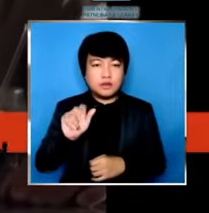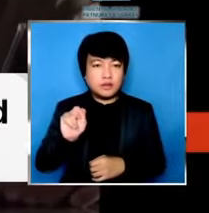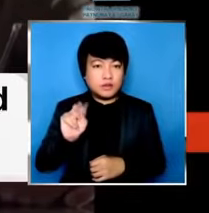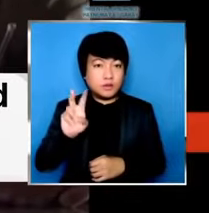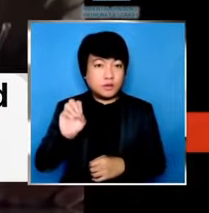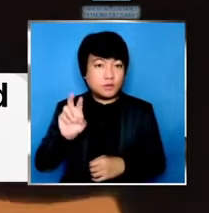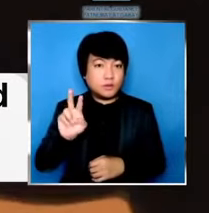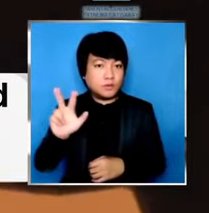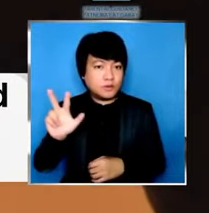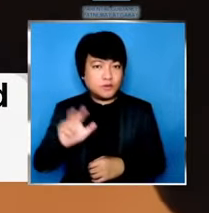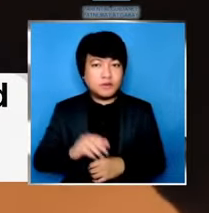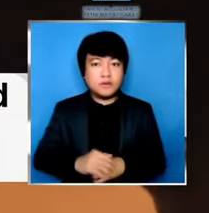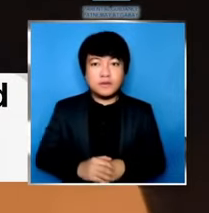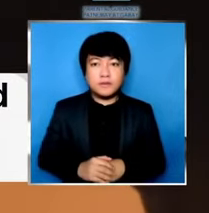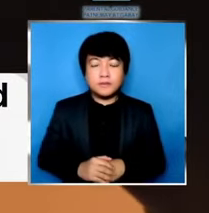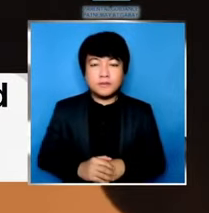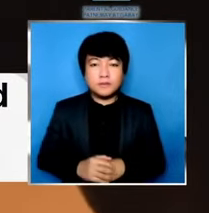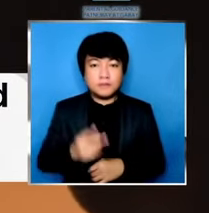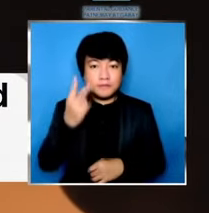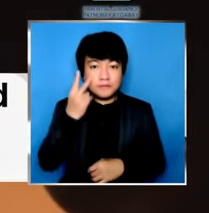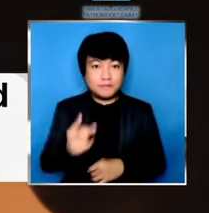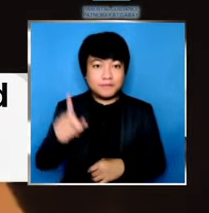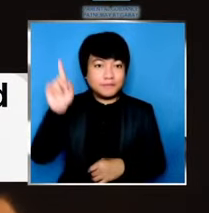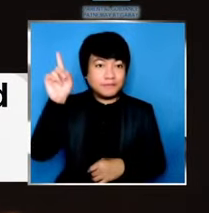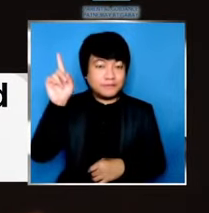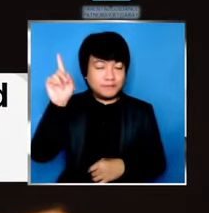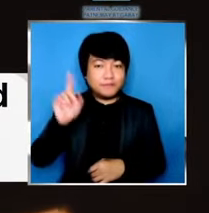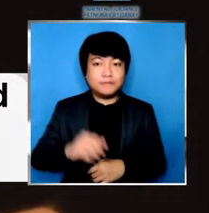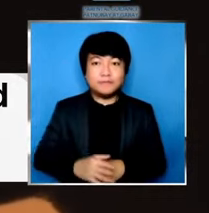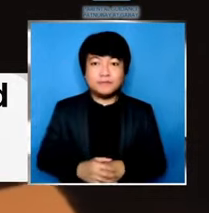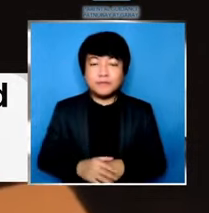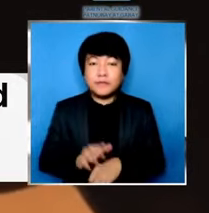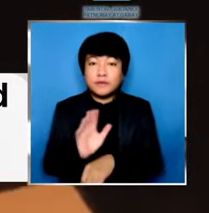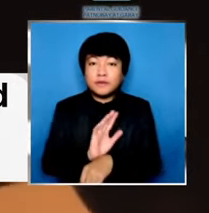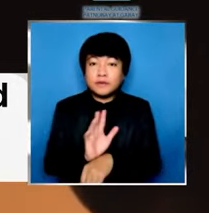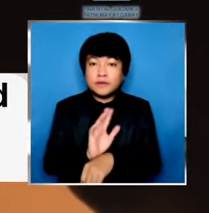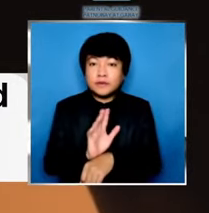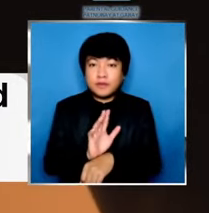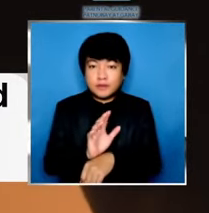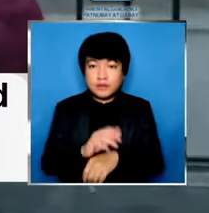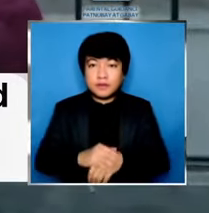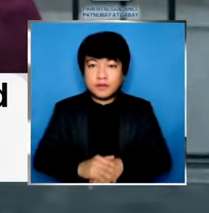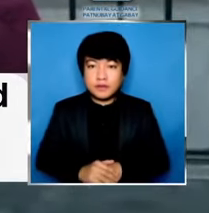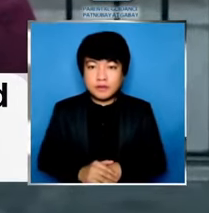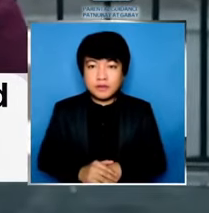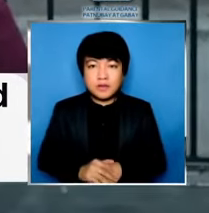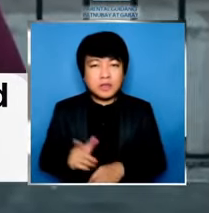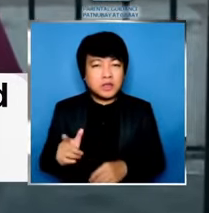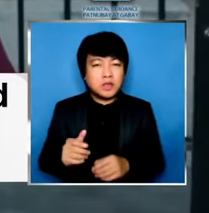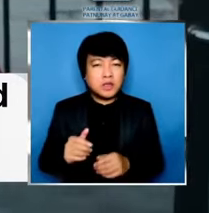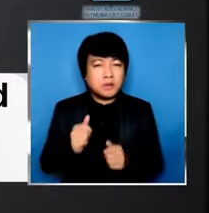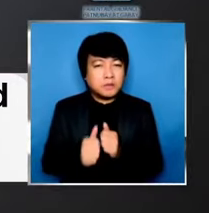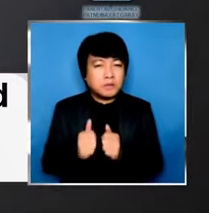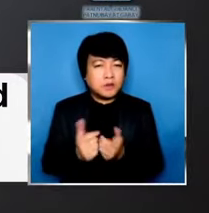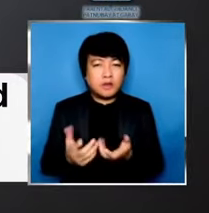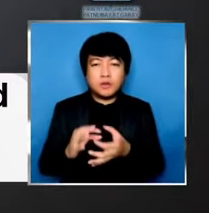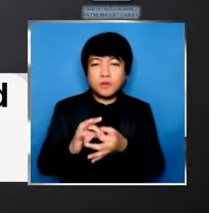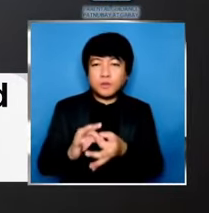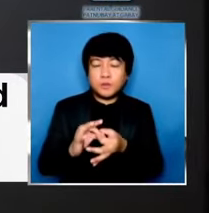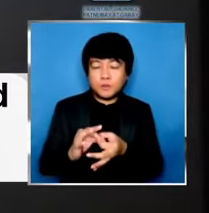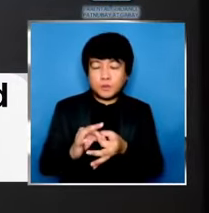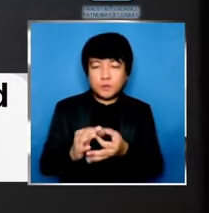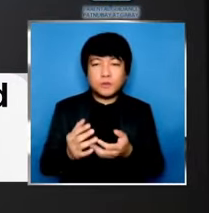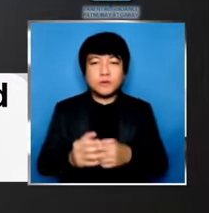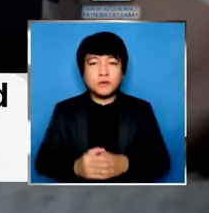si Sparkle actor Mikoy Morales sa pelikulang Tether na tumatalakay sa relasyon. Sina Sparkle stars Khalil Ramos